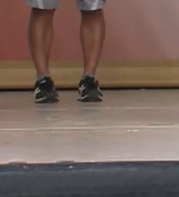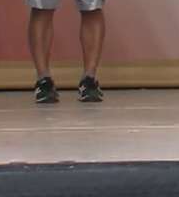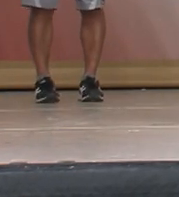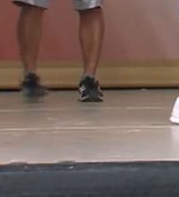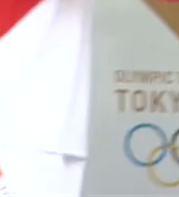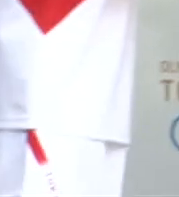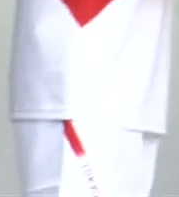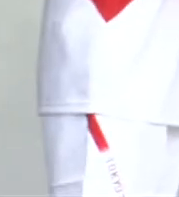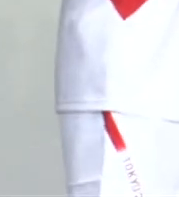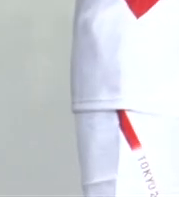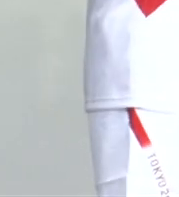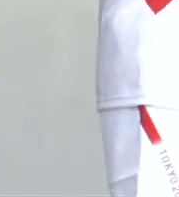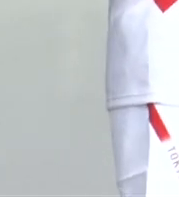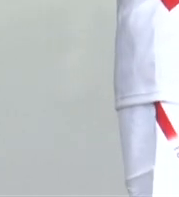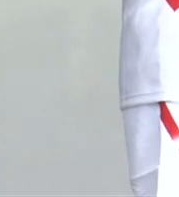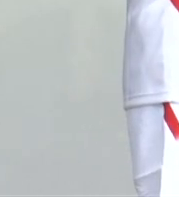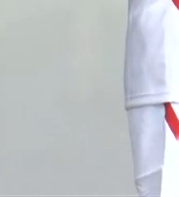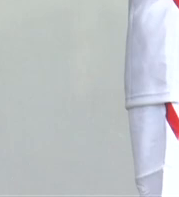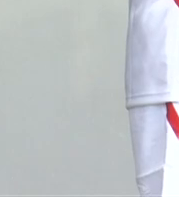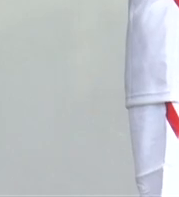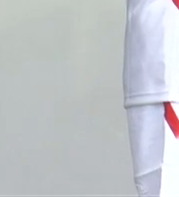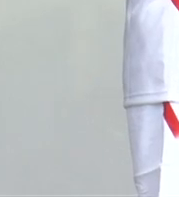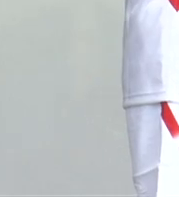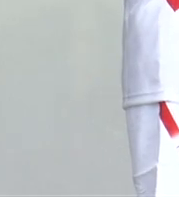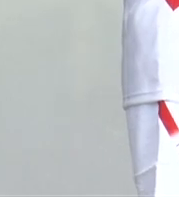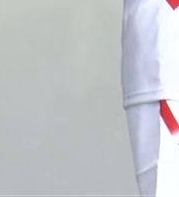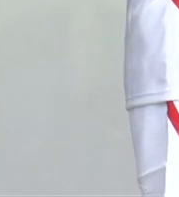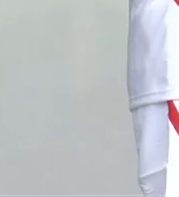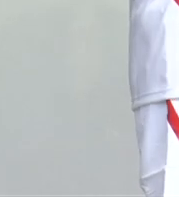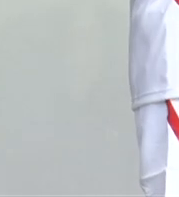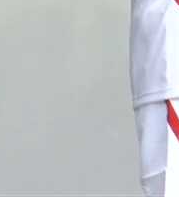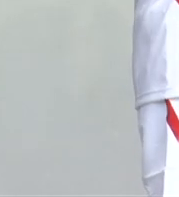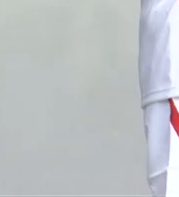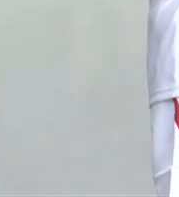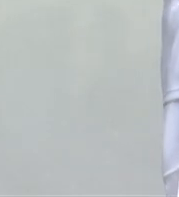渡辺市長、お願いいたします。